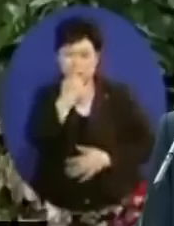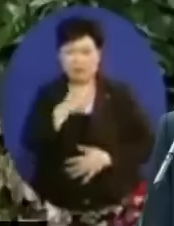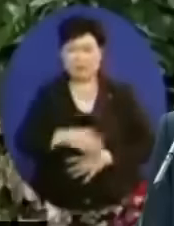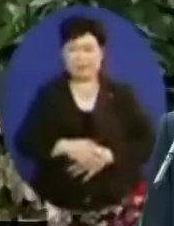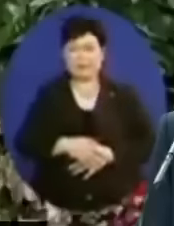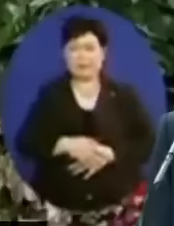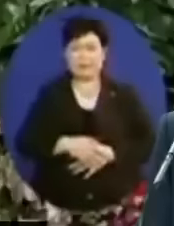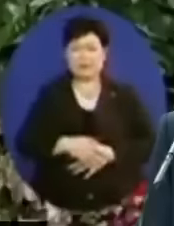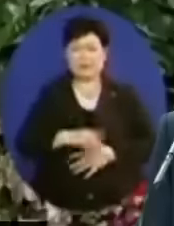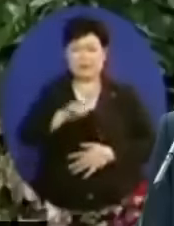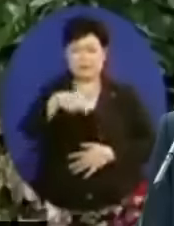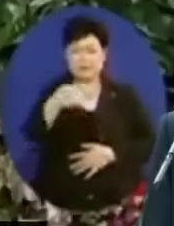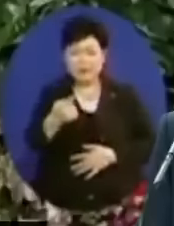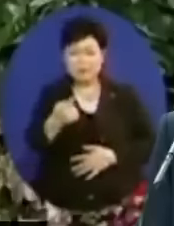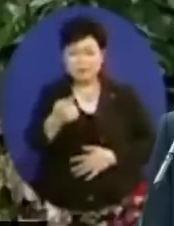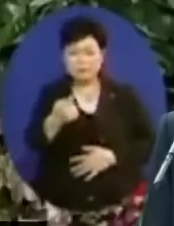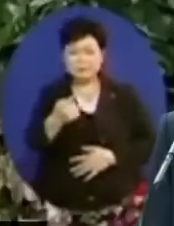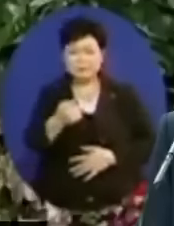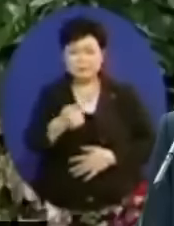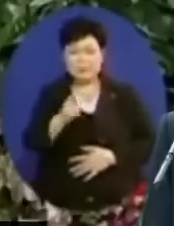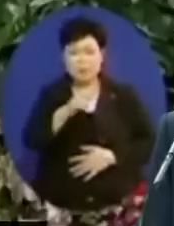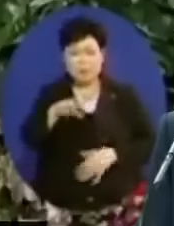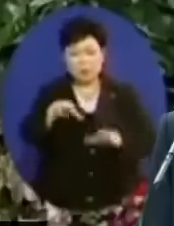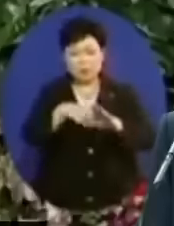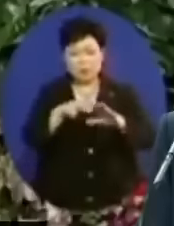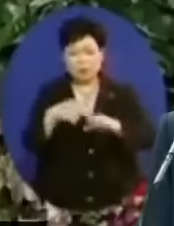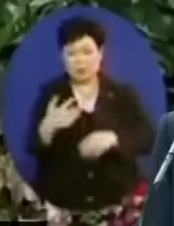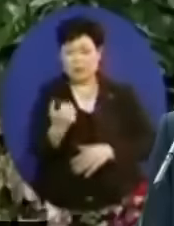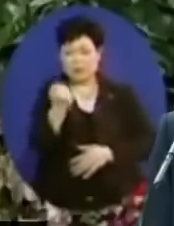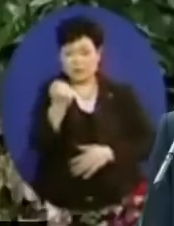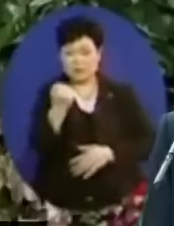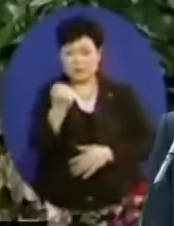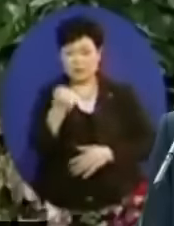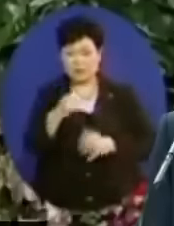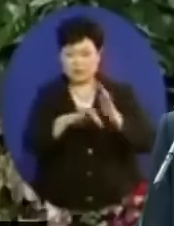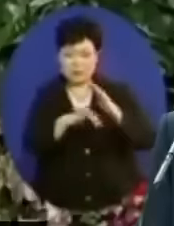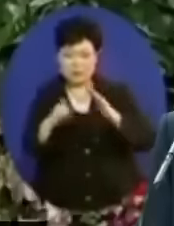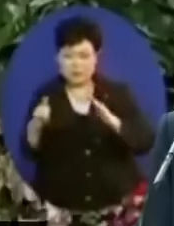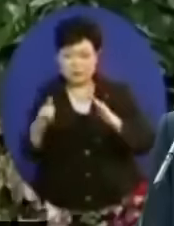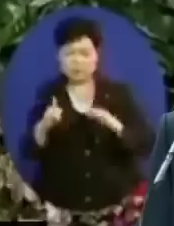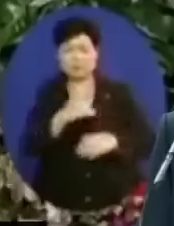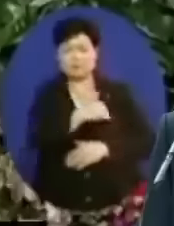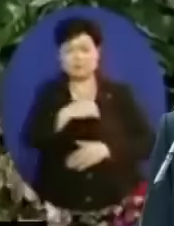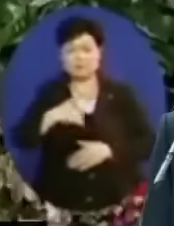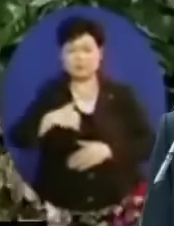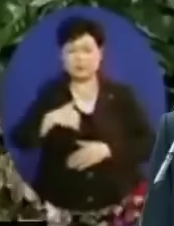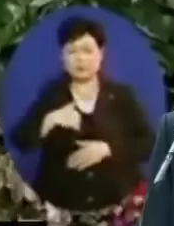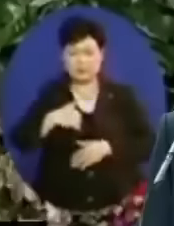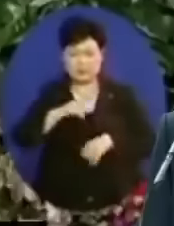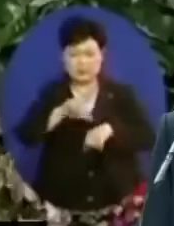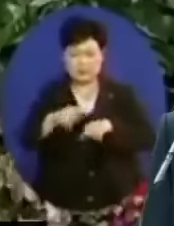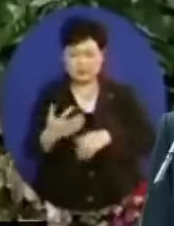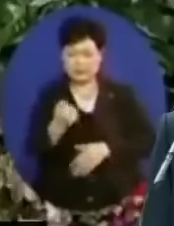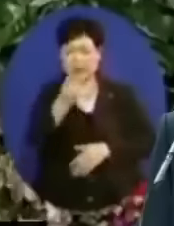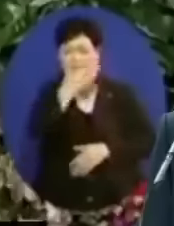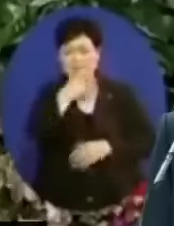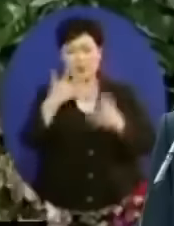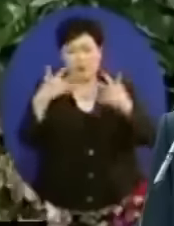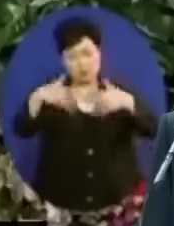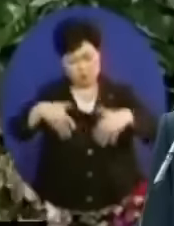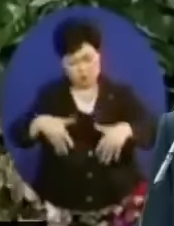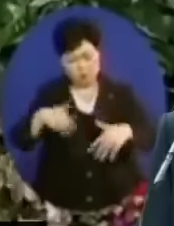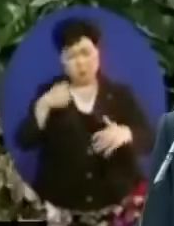그 뒤를 이어 그 다음 종교를 갖는 것이요, 가족과 여가를 보내는 것 등이 행복의 조건으로